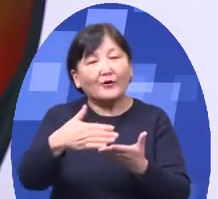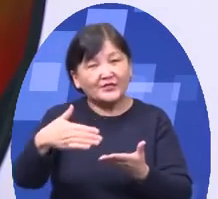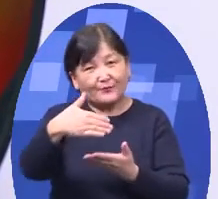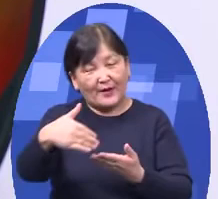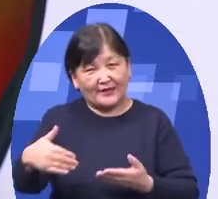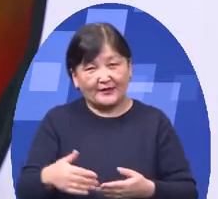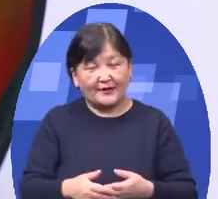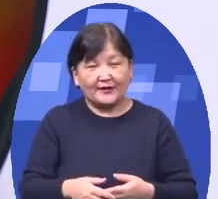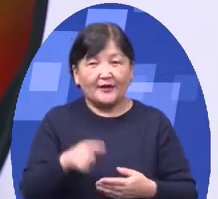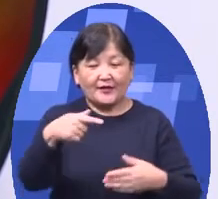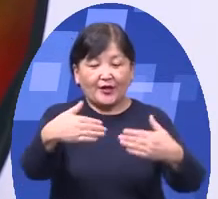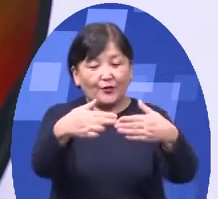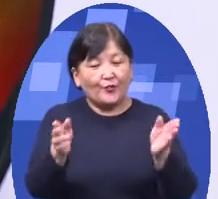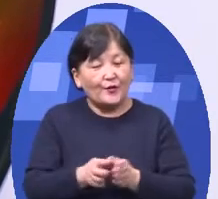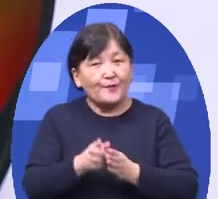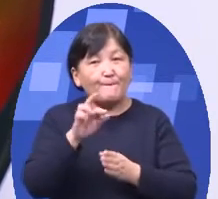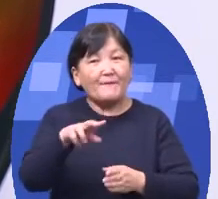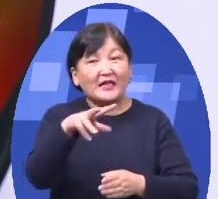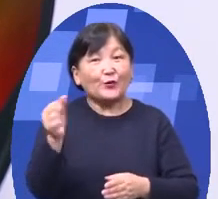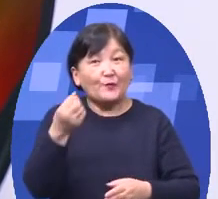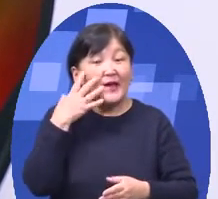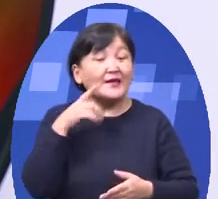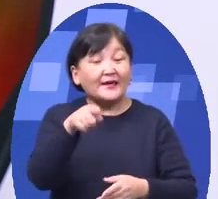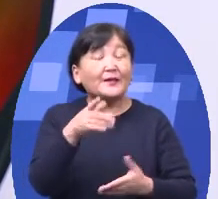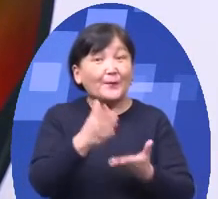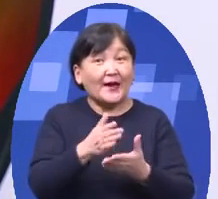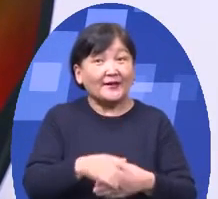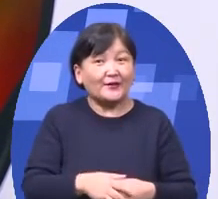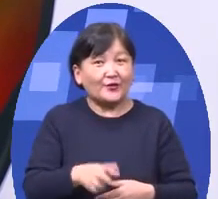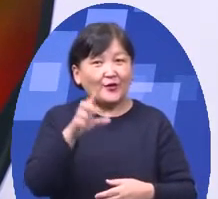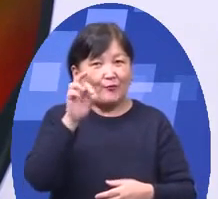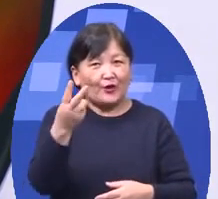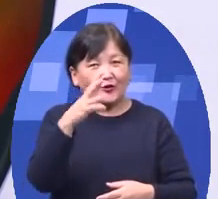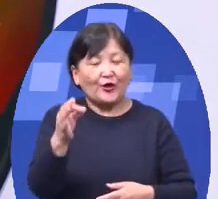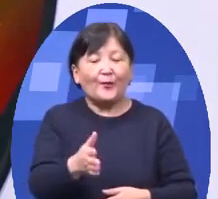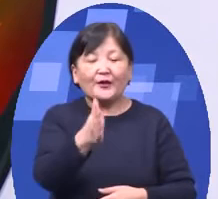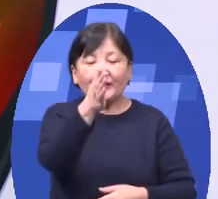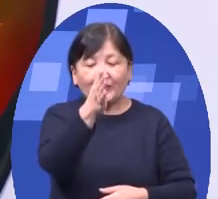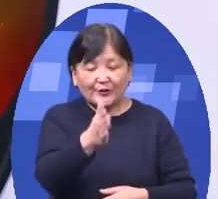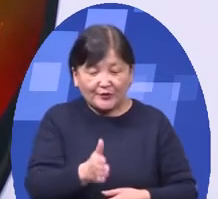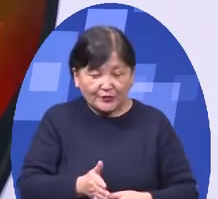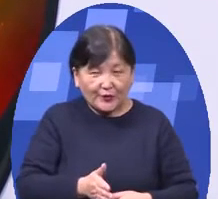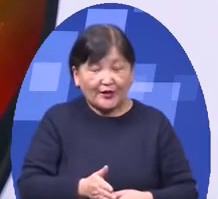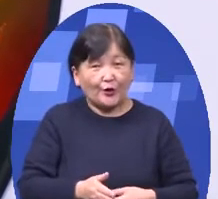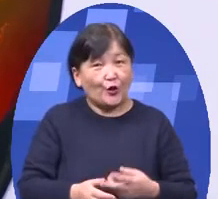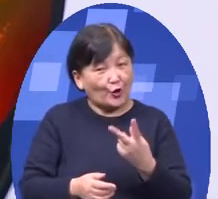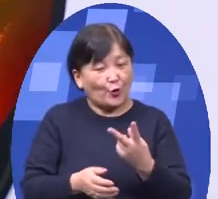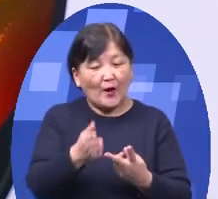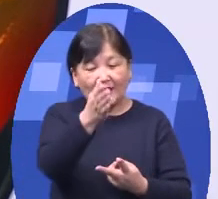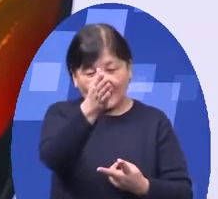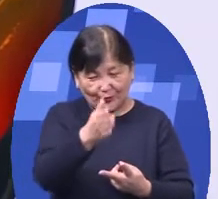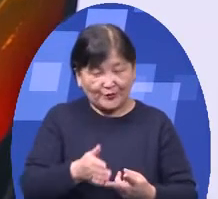Болдоогийн хуваах бэлэг энэ юм. За, болдоо маань бэлэгээ голоор нь тэнцэн хуваалаа.